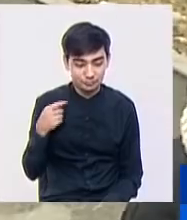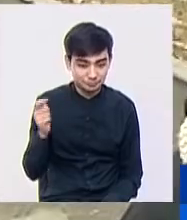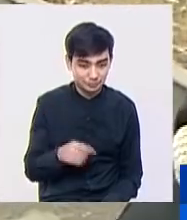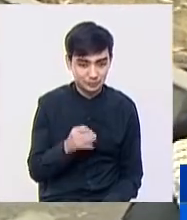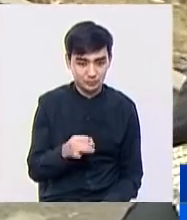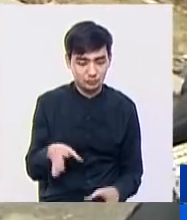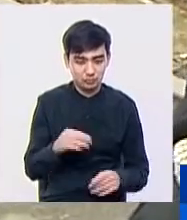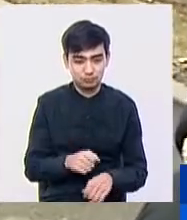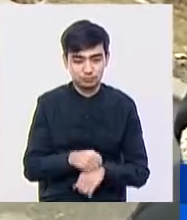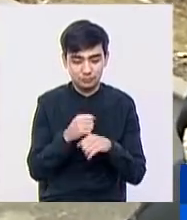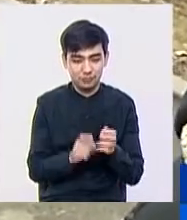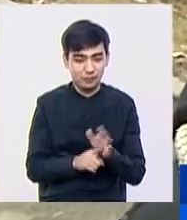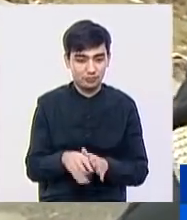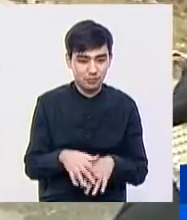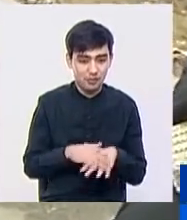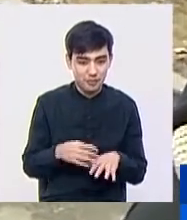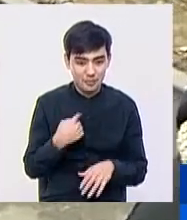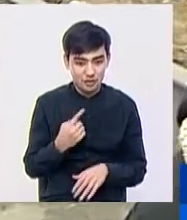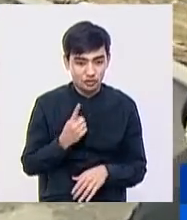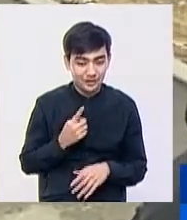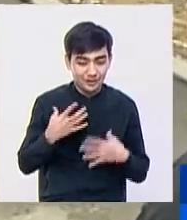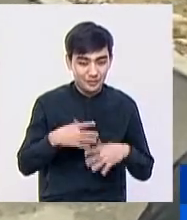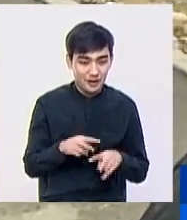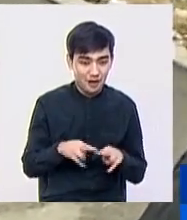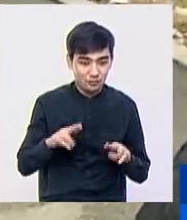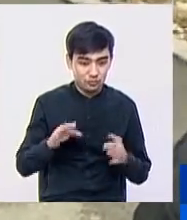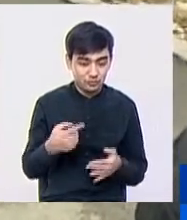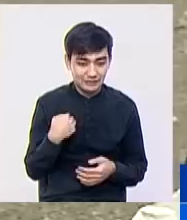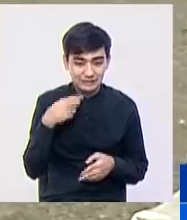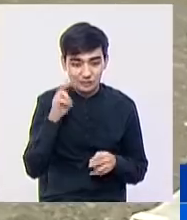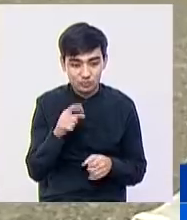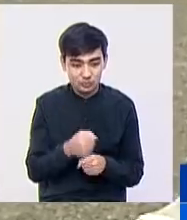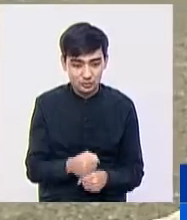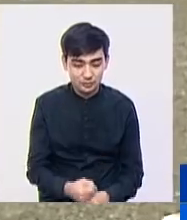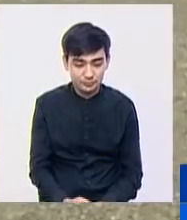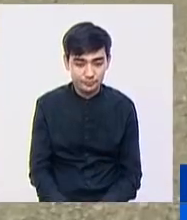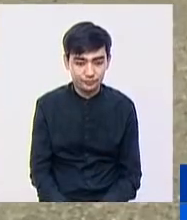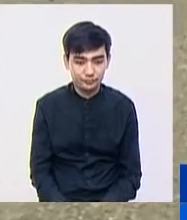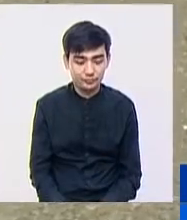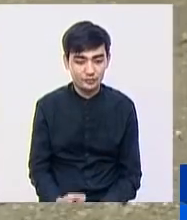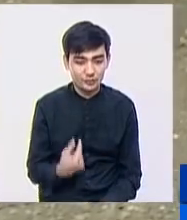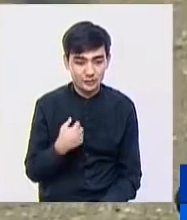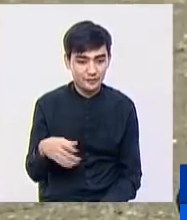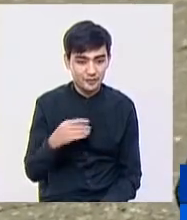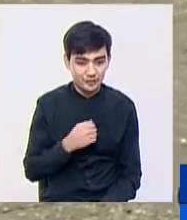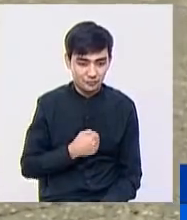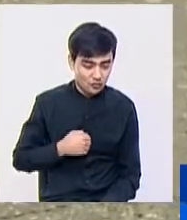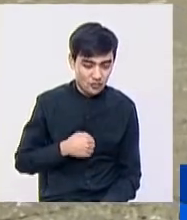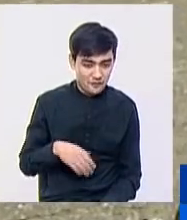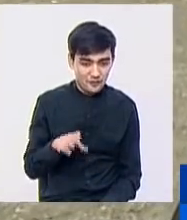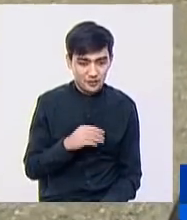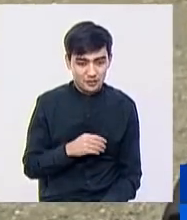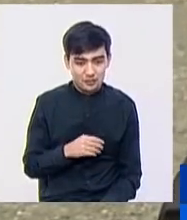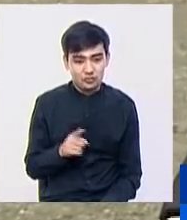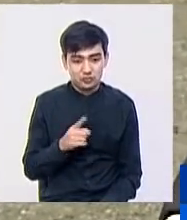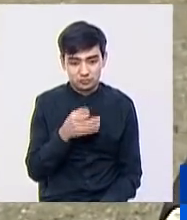началось. Конечно, мы это не ждали такого события, не знали даже. Мы очень возмущены, злые.